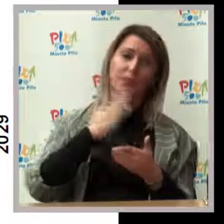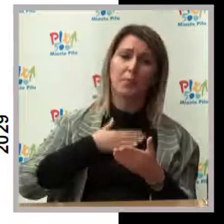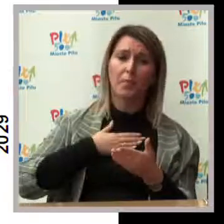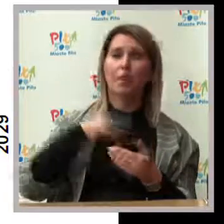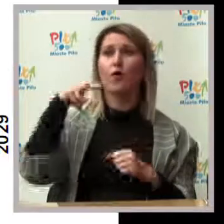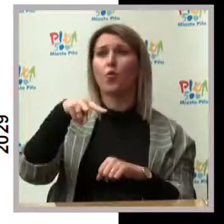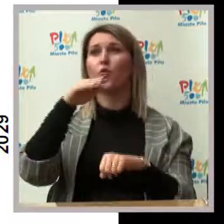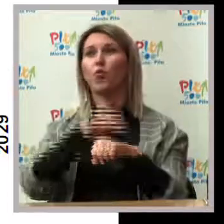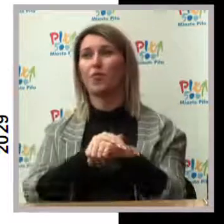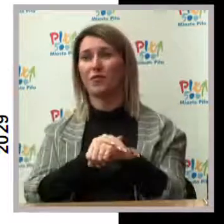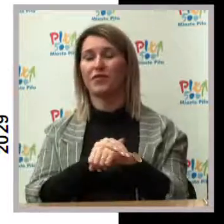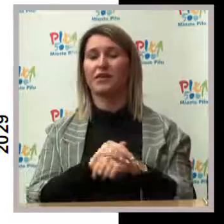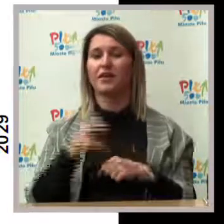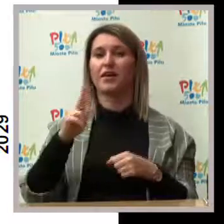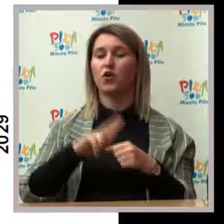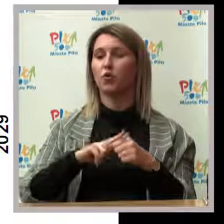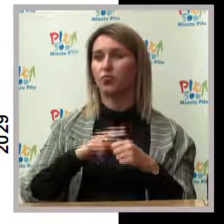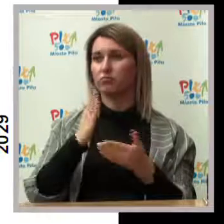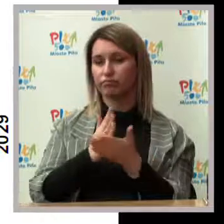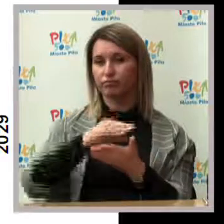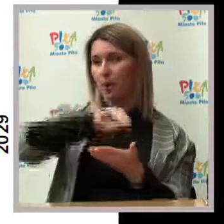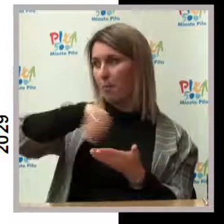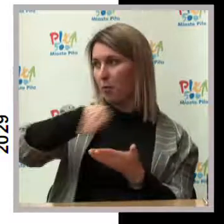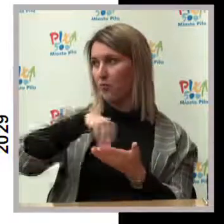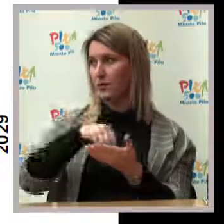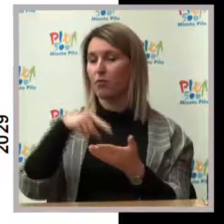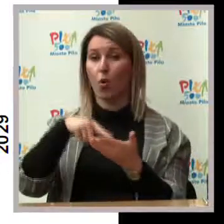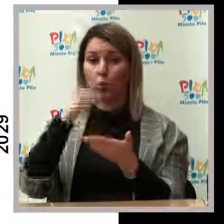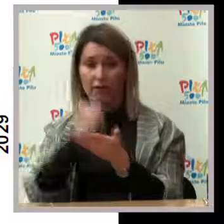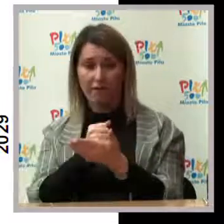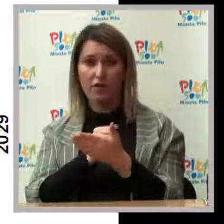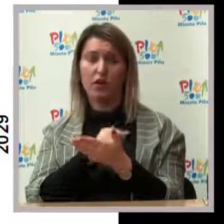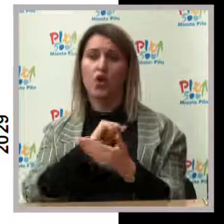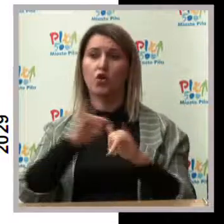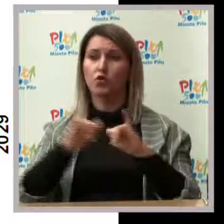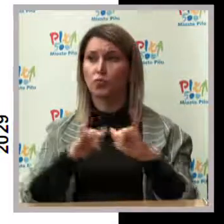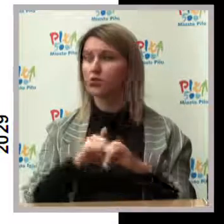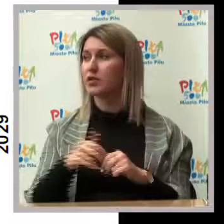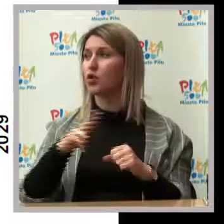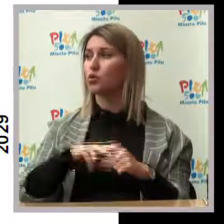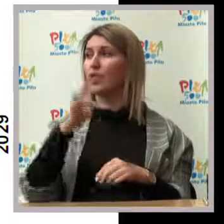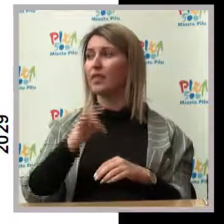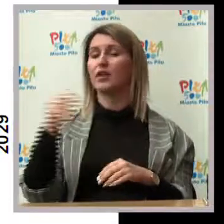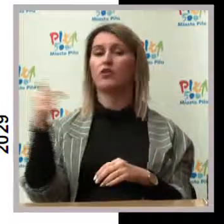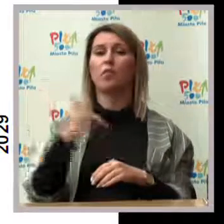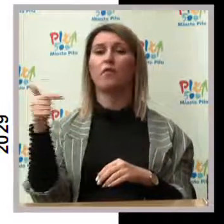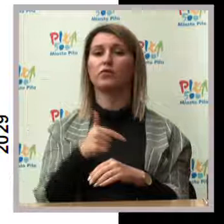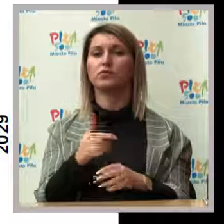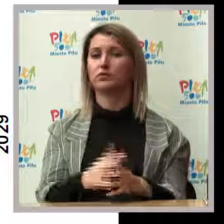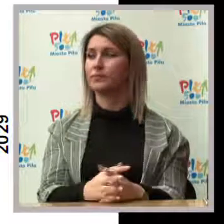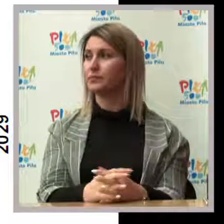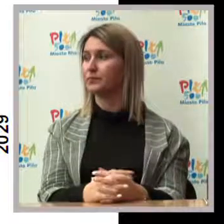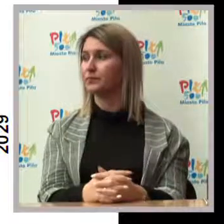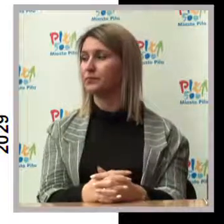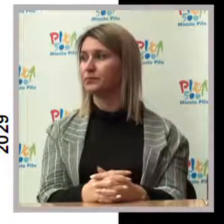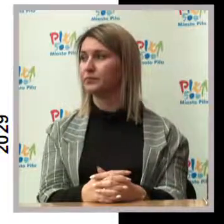tej chwili o sytuację wynikającą z ustaw, z rozporządzeń, które na ten moment obowiązują. Wszystkie